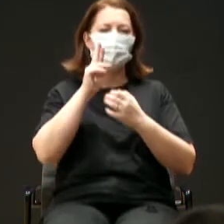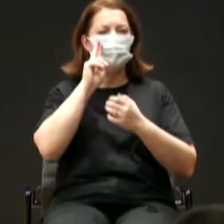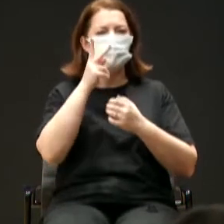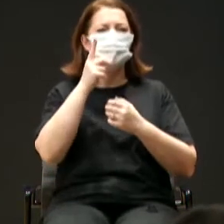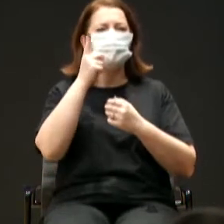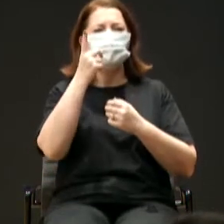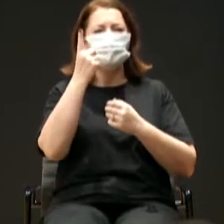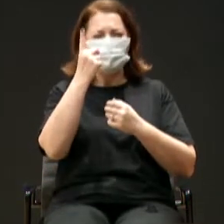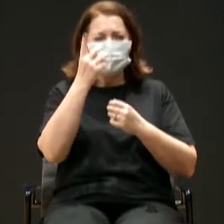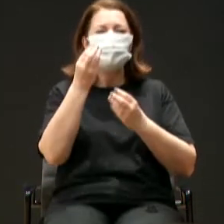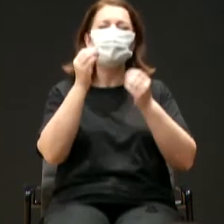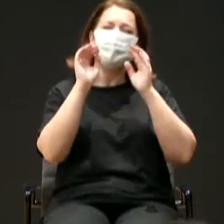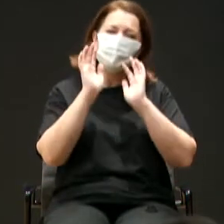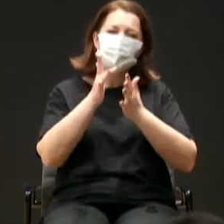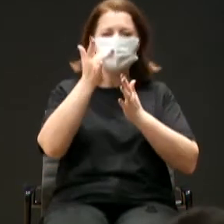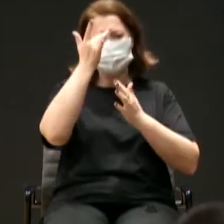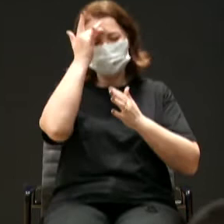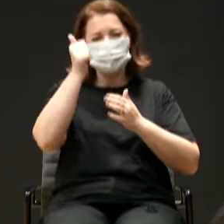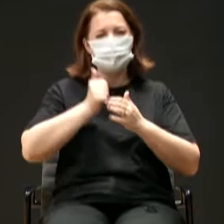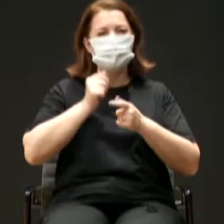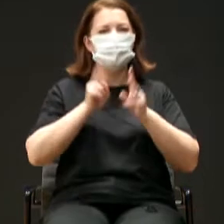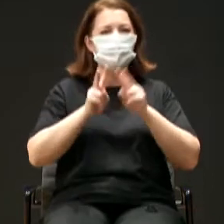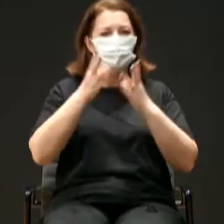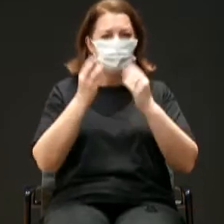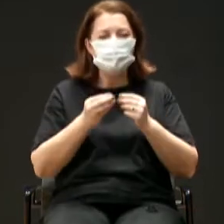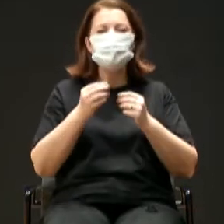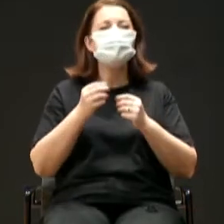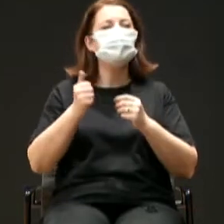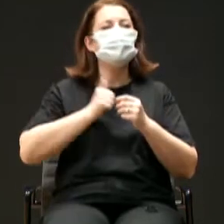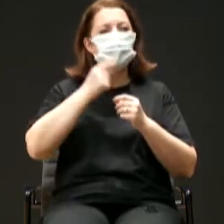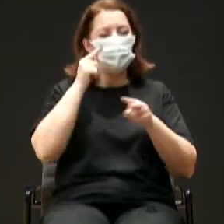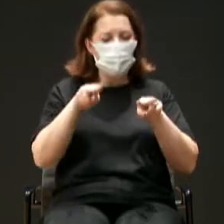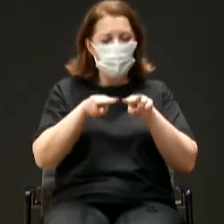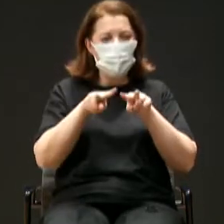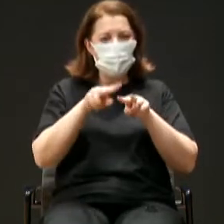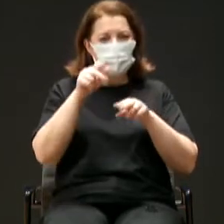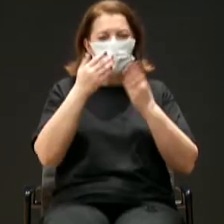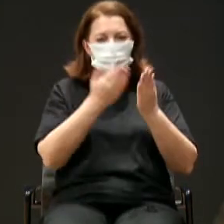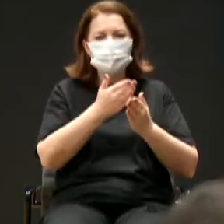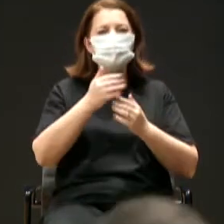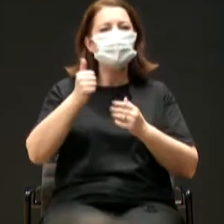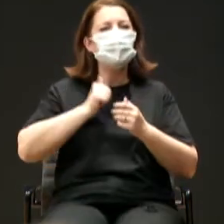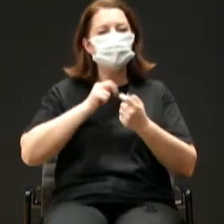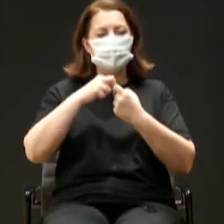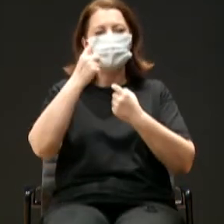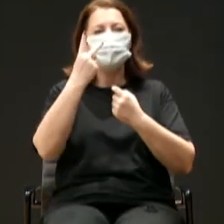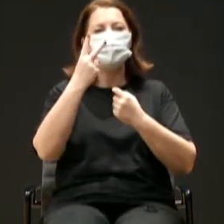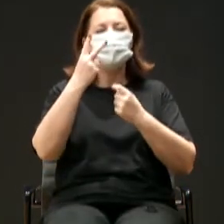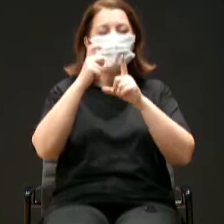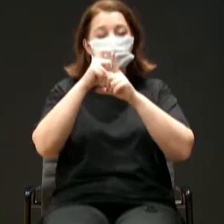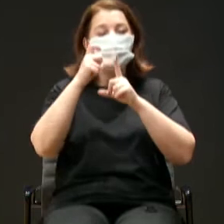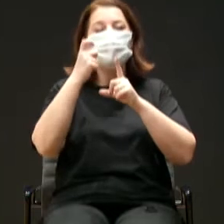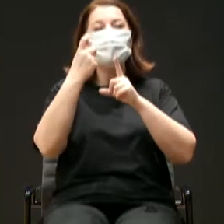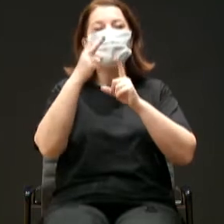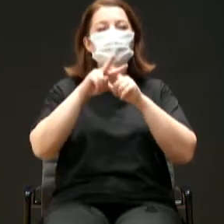fazla şehidimiz olmuştur. Piyade sözleşmeli er Muhammed Ali Akın, piyade er Rıdvan Sadıç, güvenlik